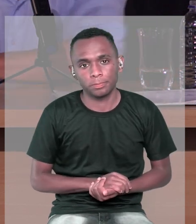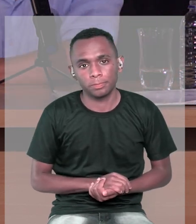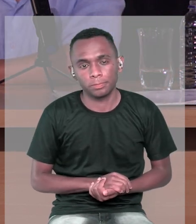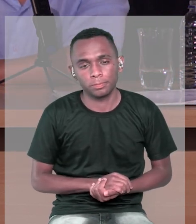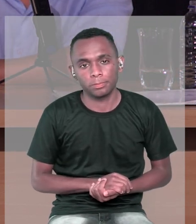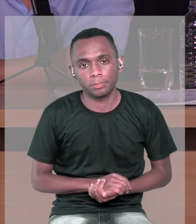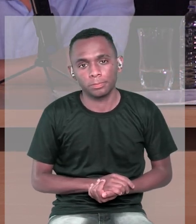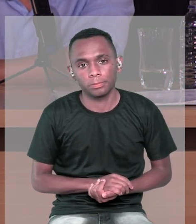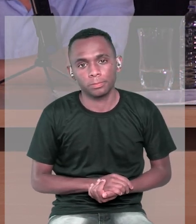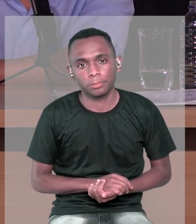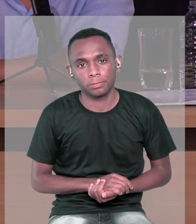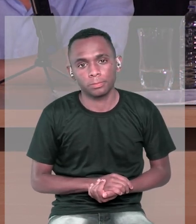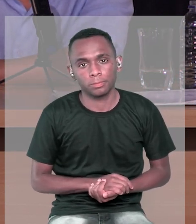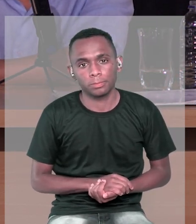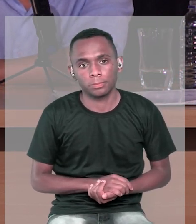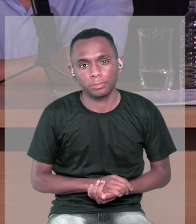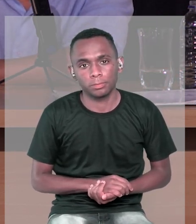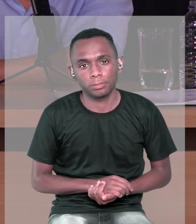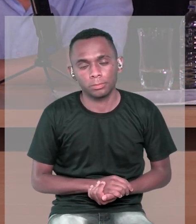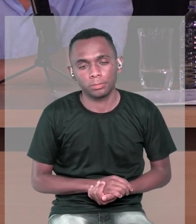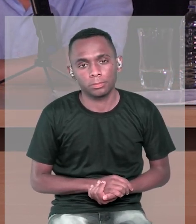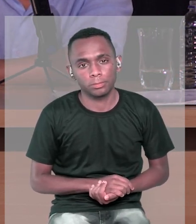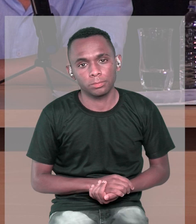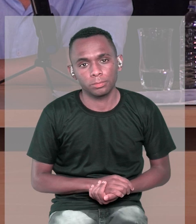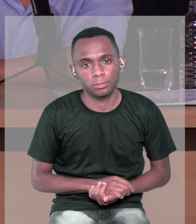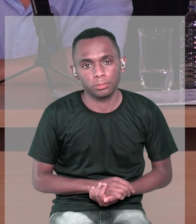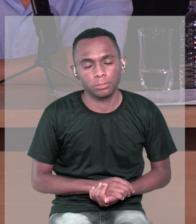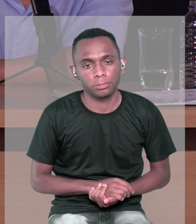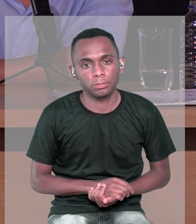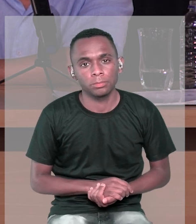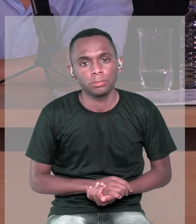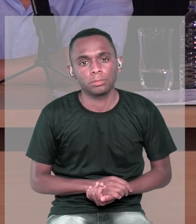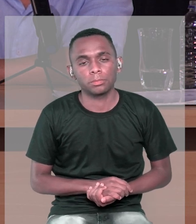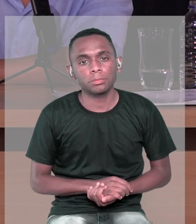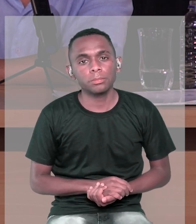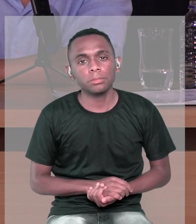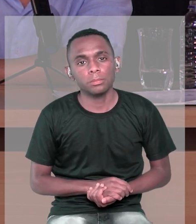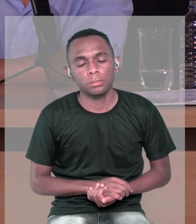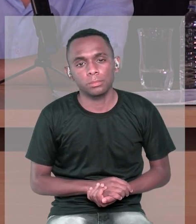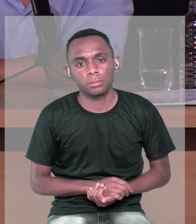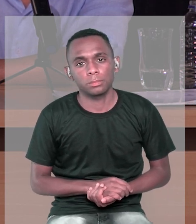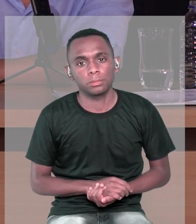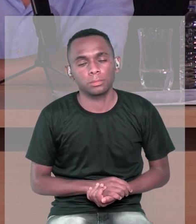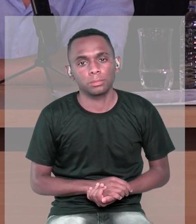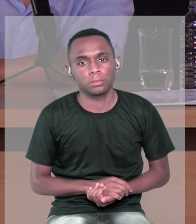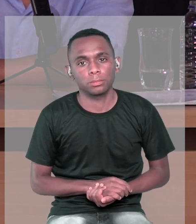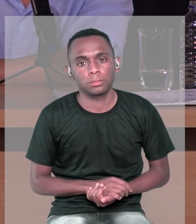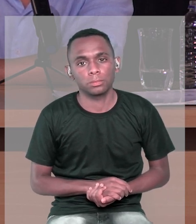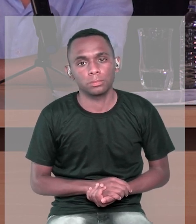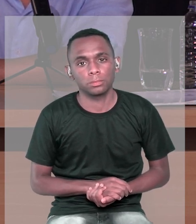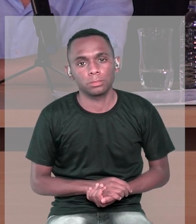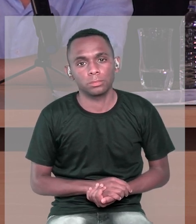je vais parler des dernières découvertes médicales qui datent d'il y a 10-15 ans